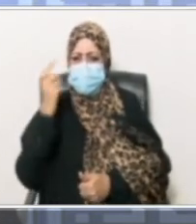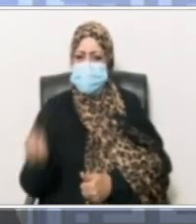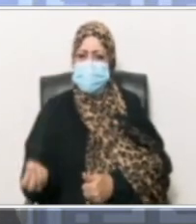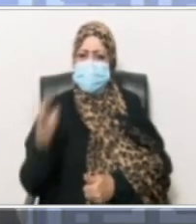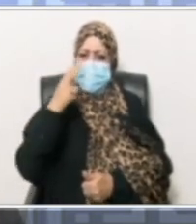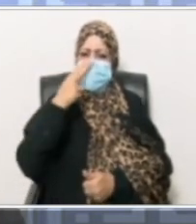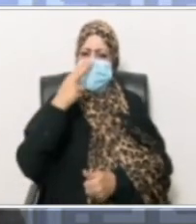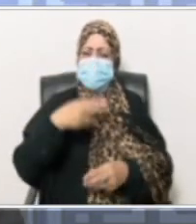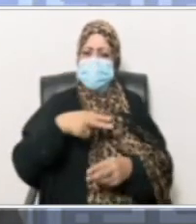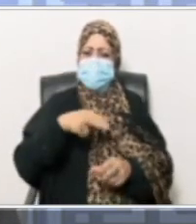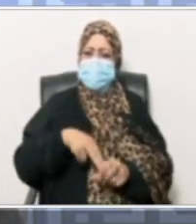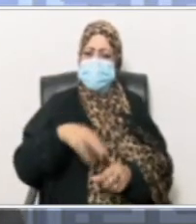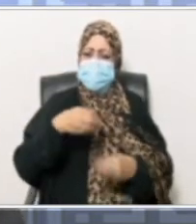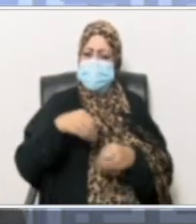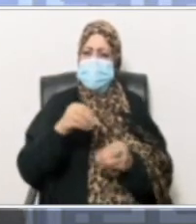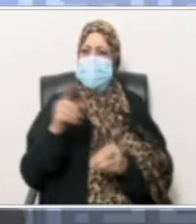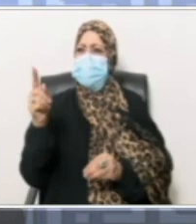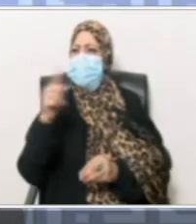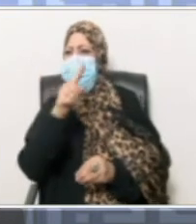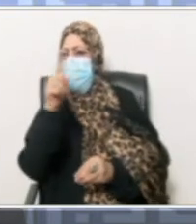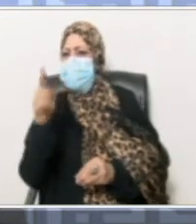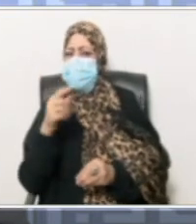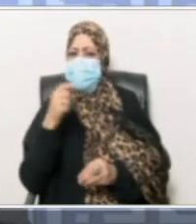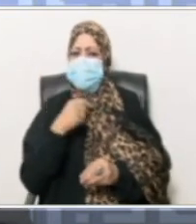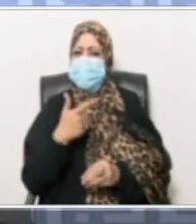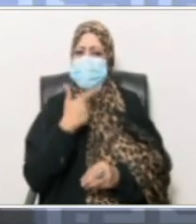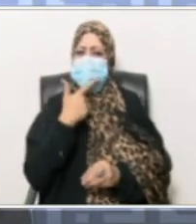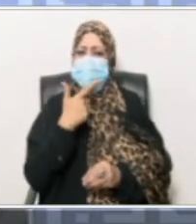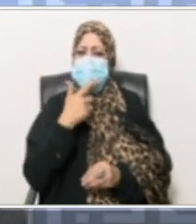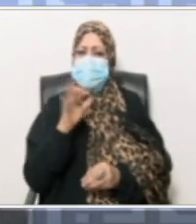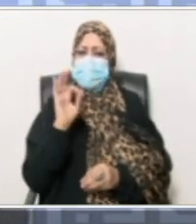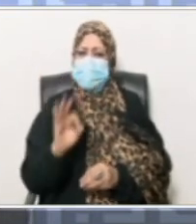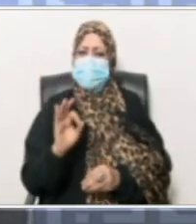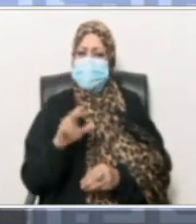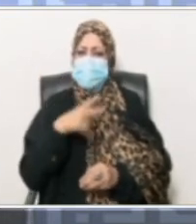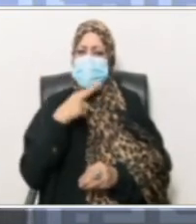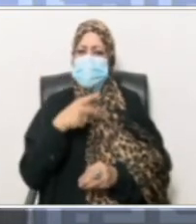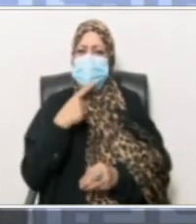بيضة، بعدين بكل يعني قبح